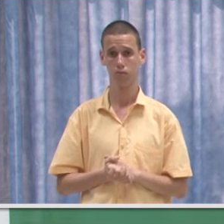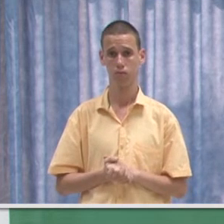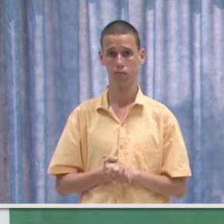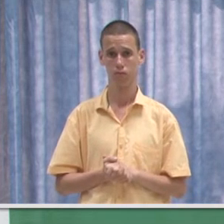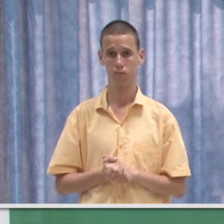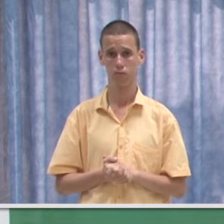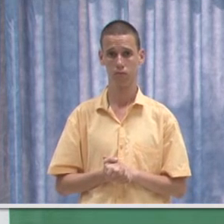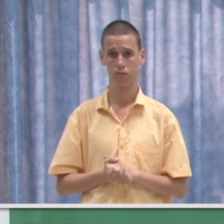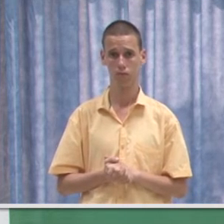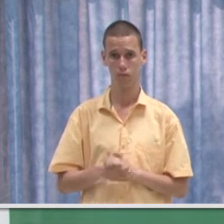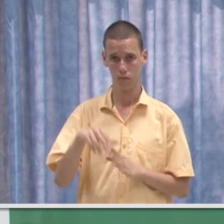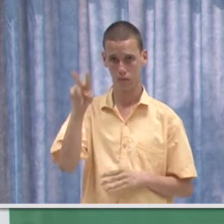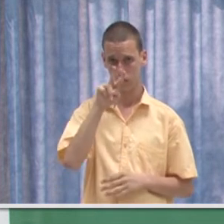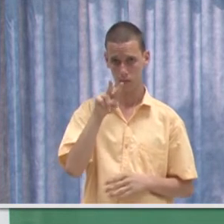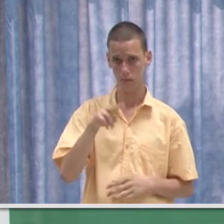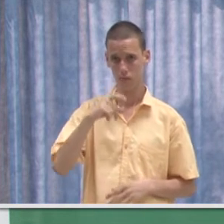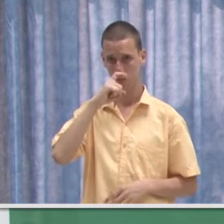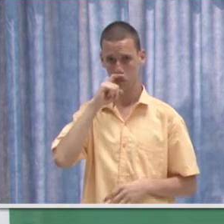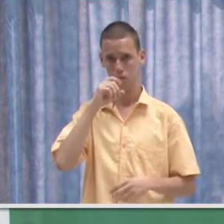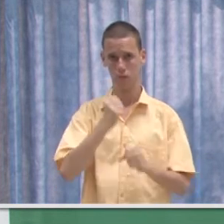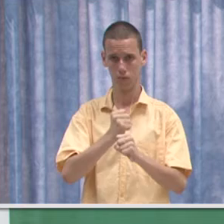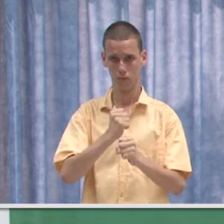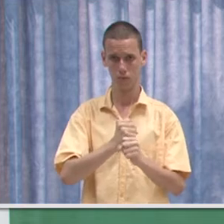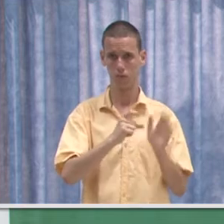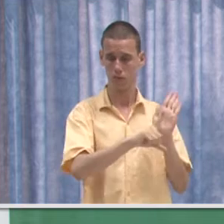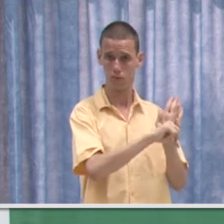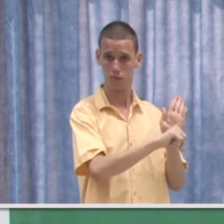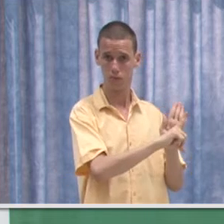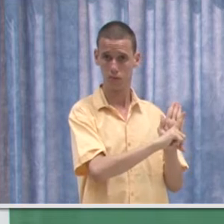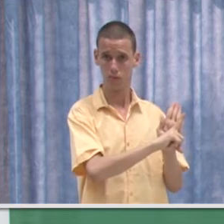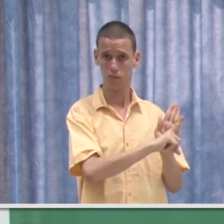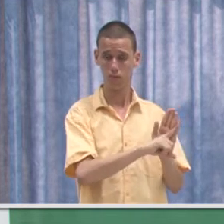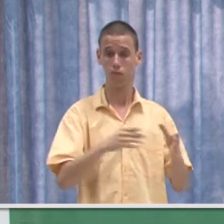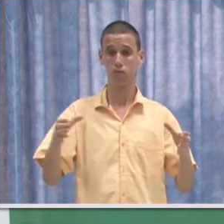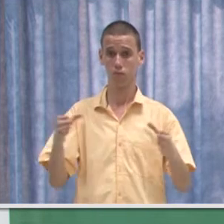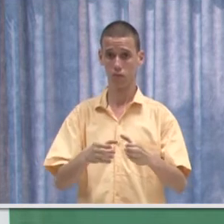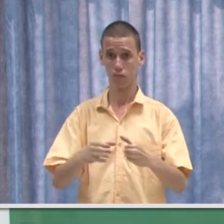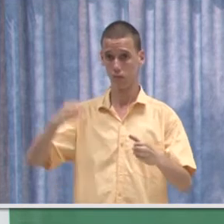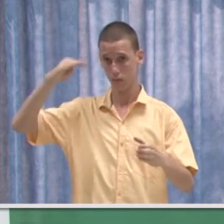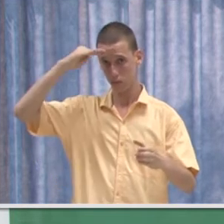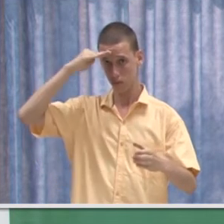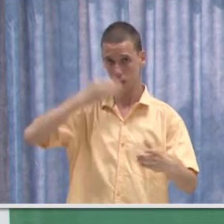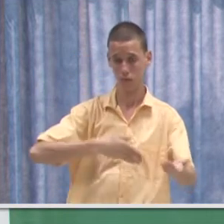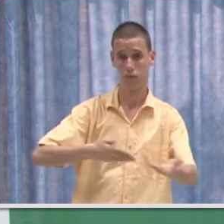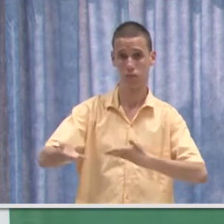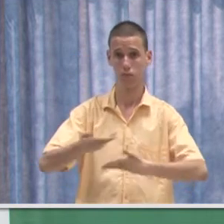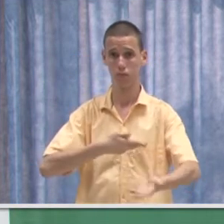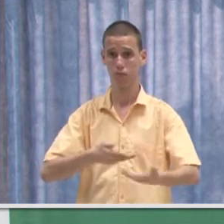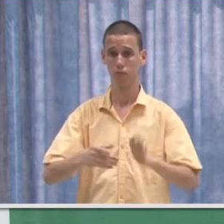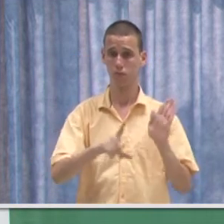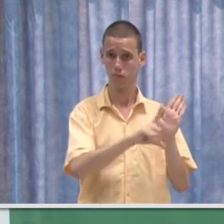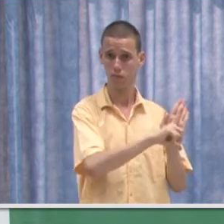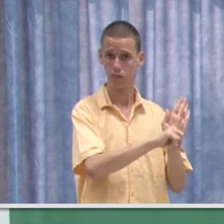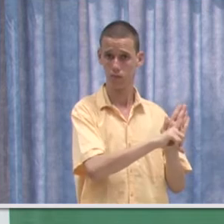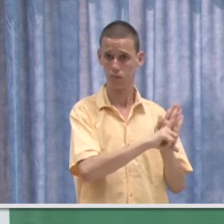dire qui ça l'ordre, il dit, et il y a quelque chose qui est resté en force, c'est ça, public gathering, pas plus que 4 personnes dans le